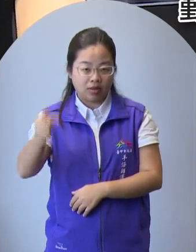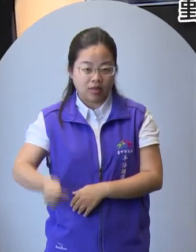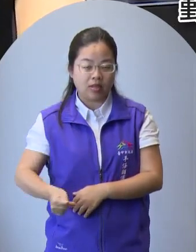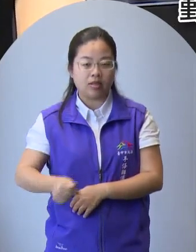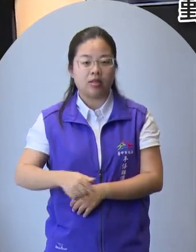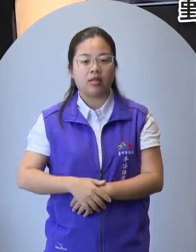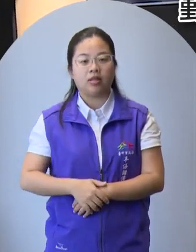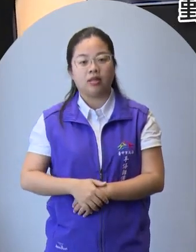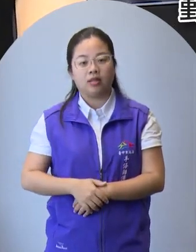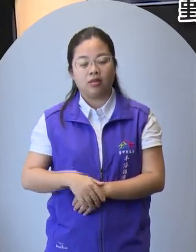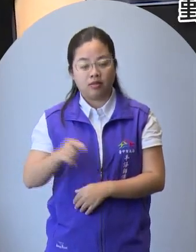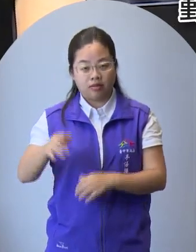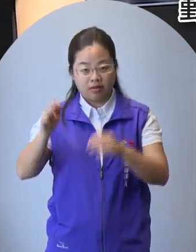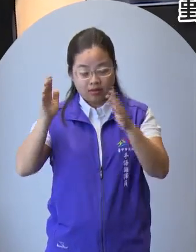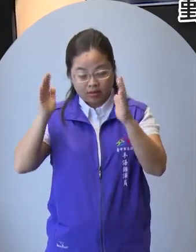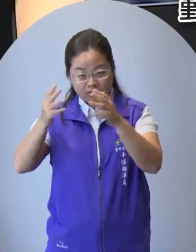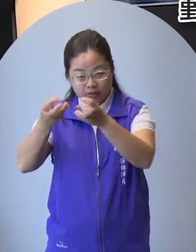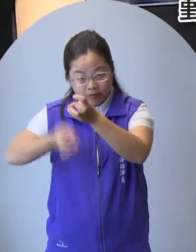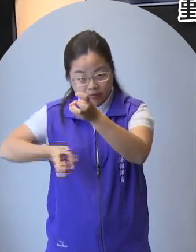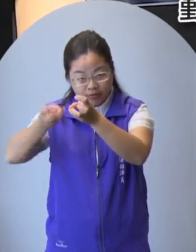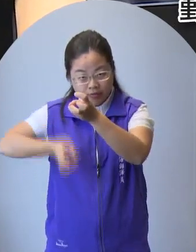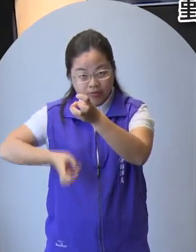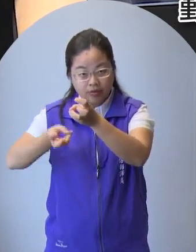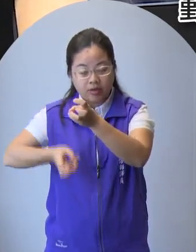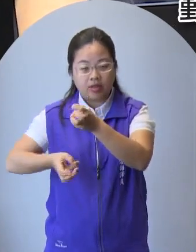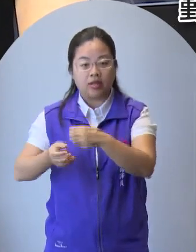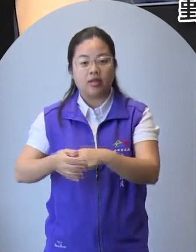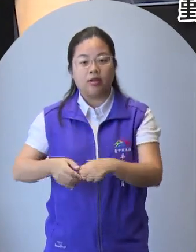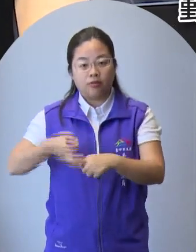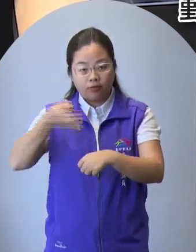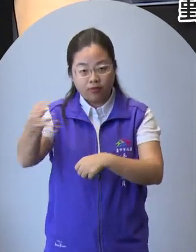1775亿7148万5000元。按正式别分析，教科文支出